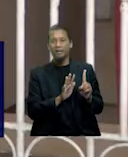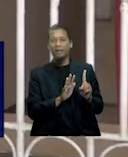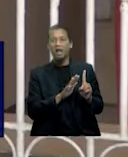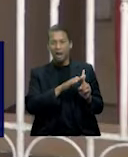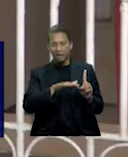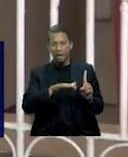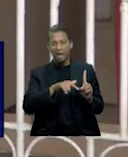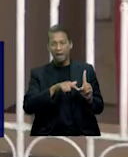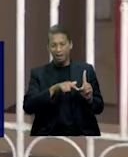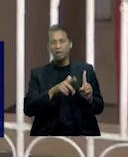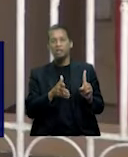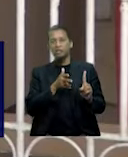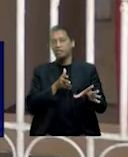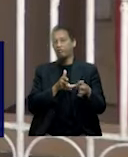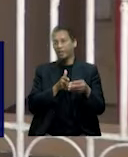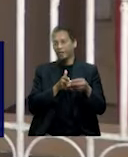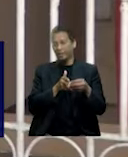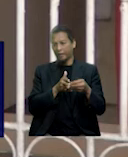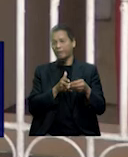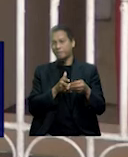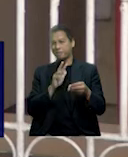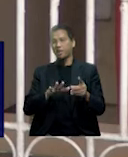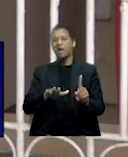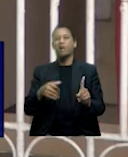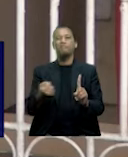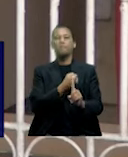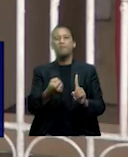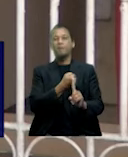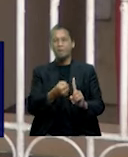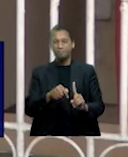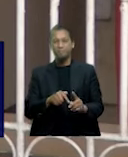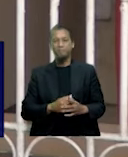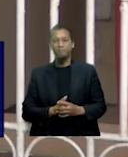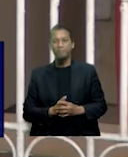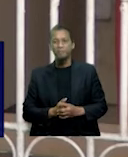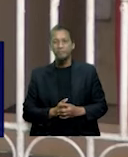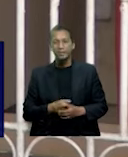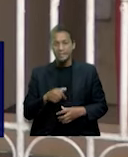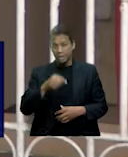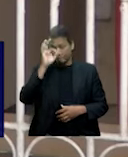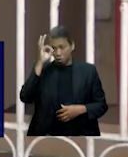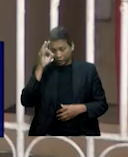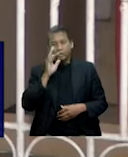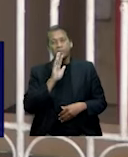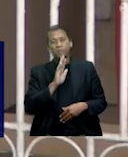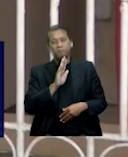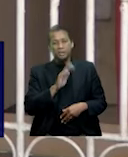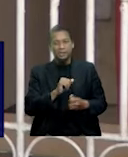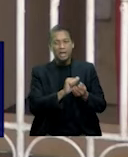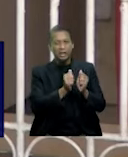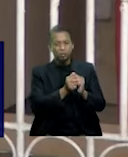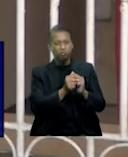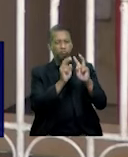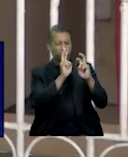terekam CCTV sedang dianiaya oleh pelaku. Dan kemudian kini polisi masih terus menggali kronologi kejadian dari